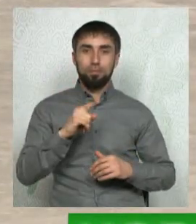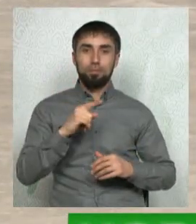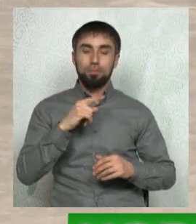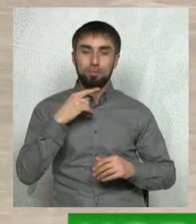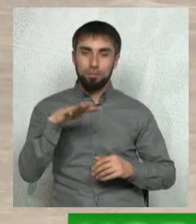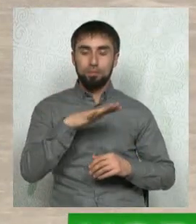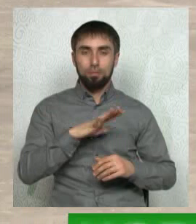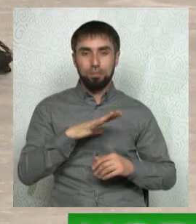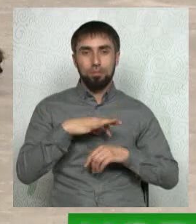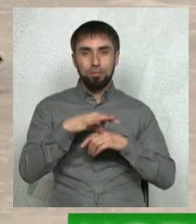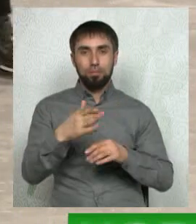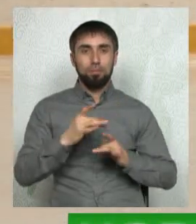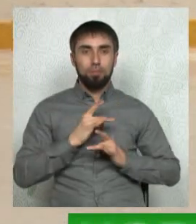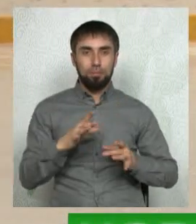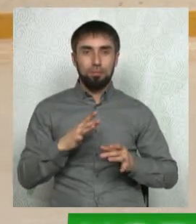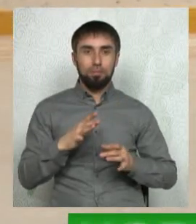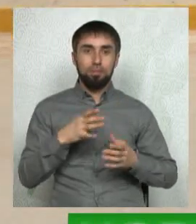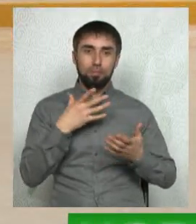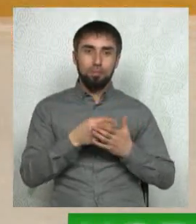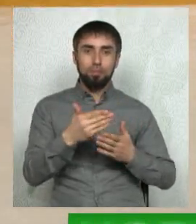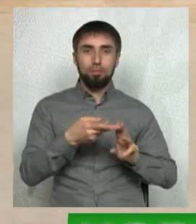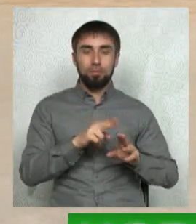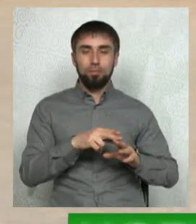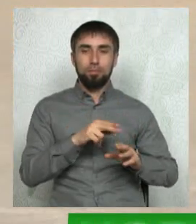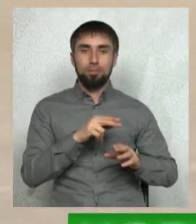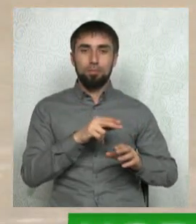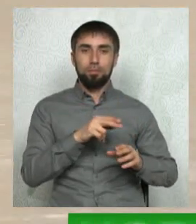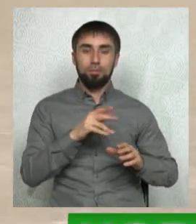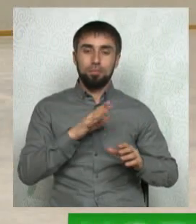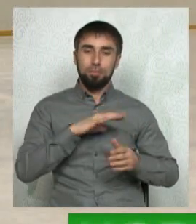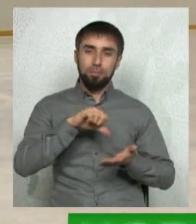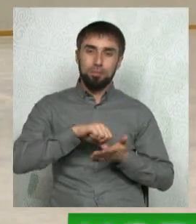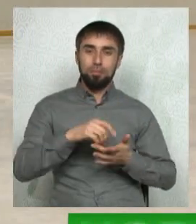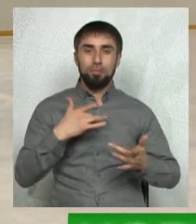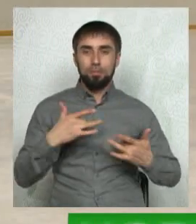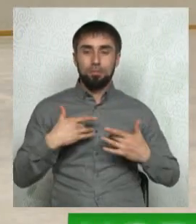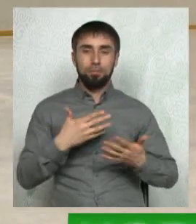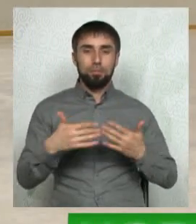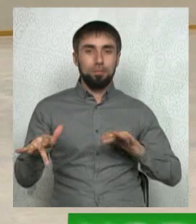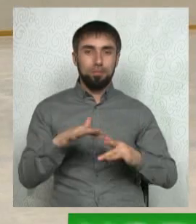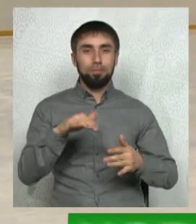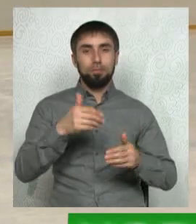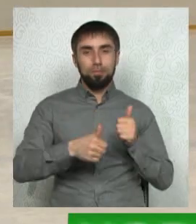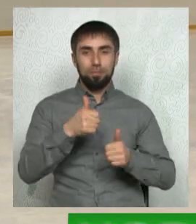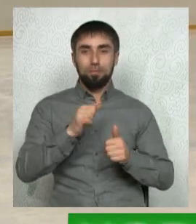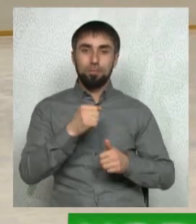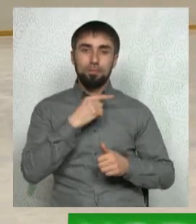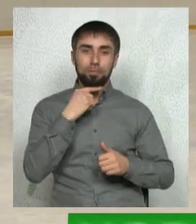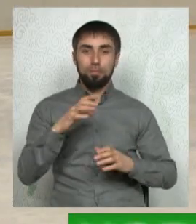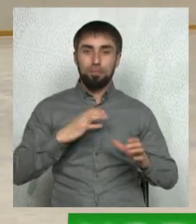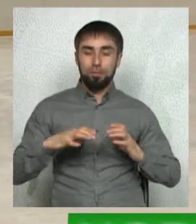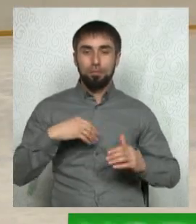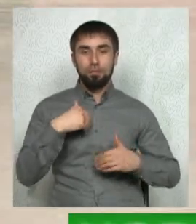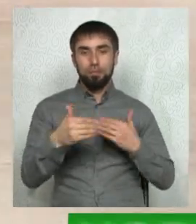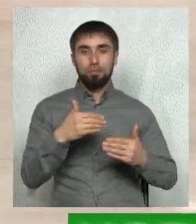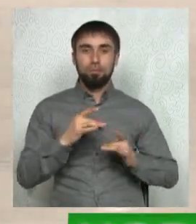с размахом отмечают этот праздник в кругу своих сверстников. Устраивают концерты, различные мероприятия и конкурсы. А ингушским студентам